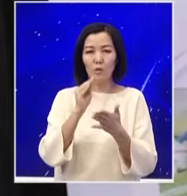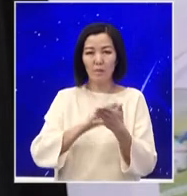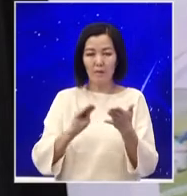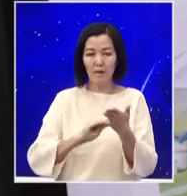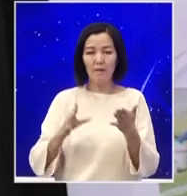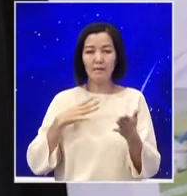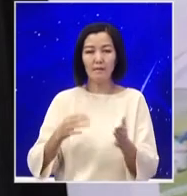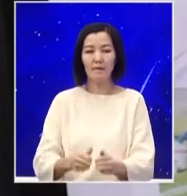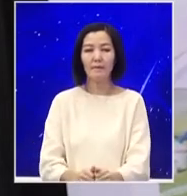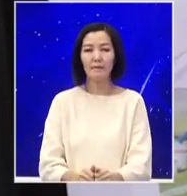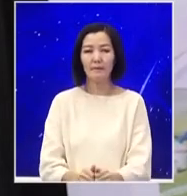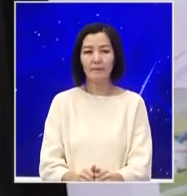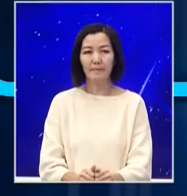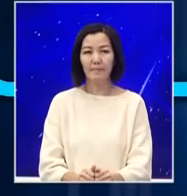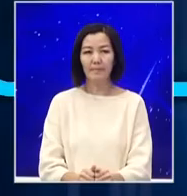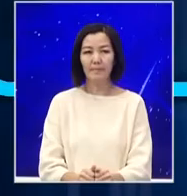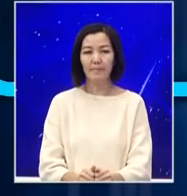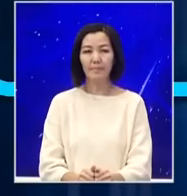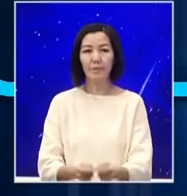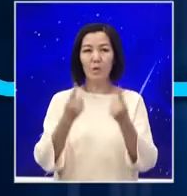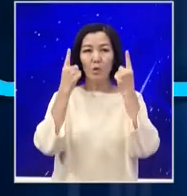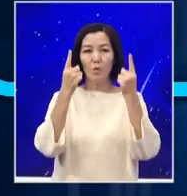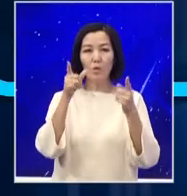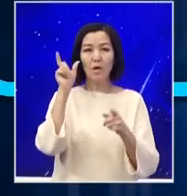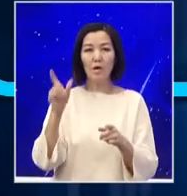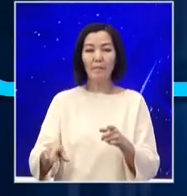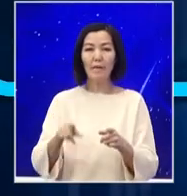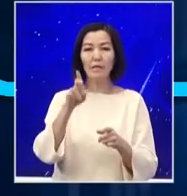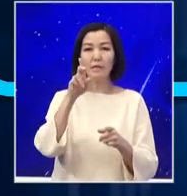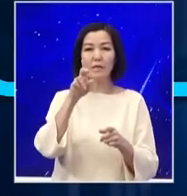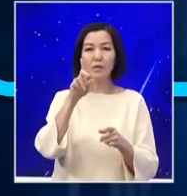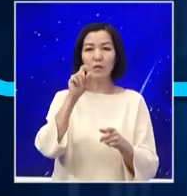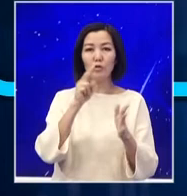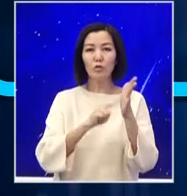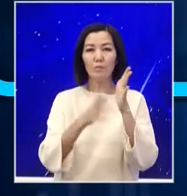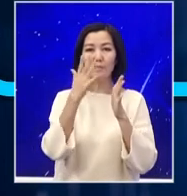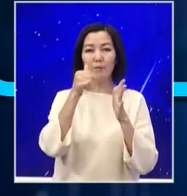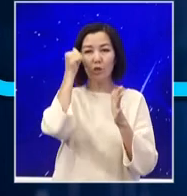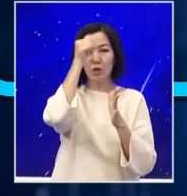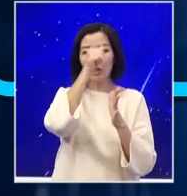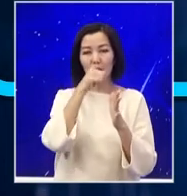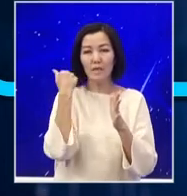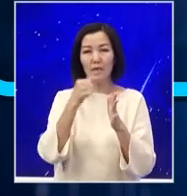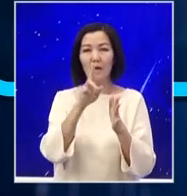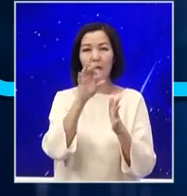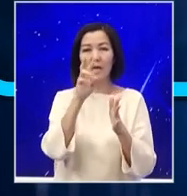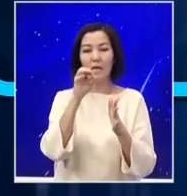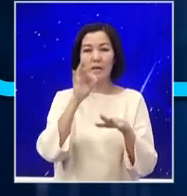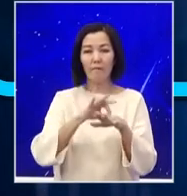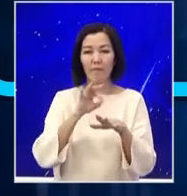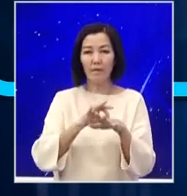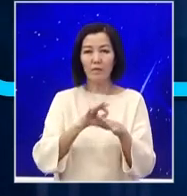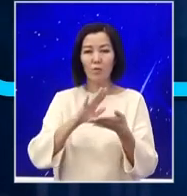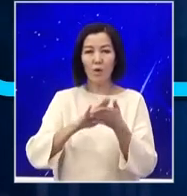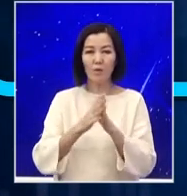өз мақаласында. Ұлы Абайдың 175 жылдығы адамзатқа қатер төндіріп, коронавирус індеті жайлаған